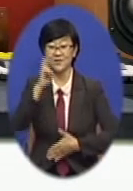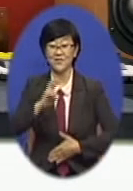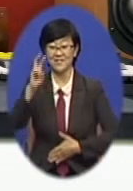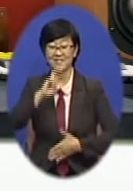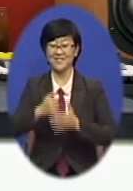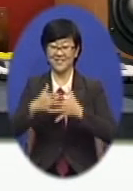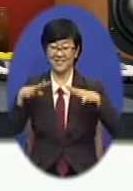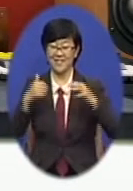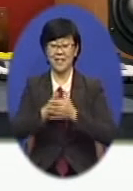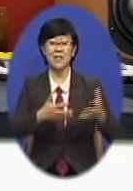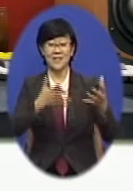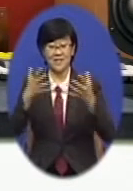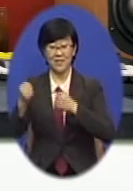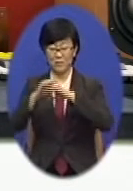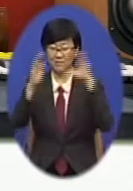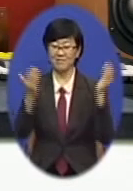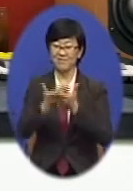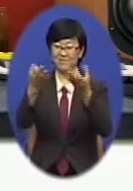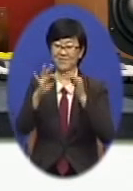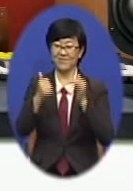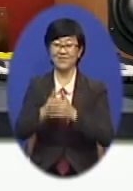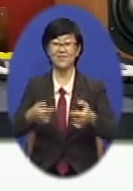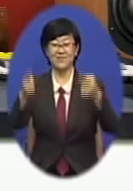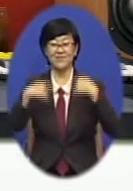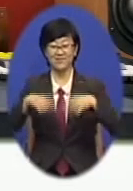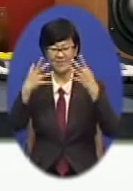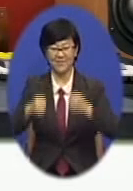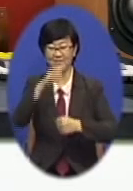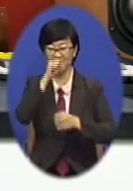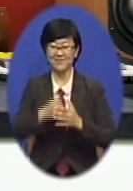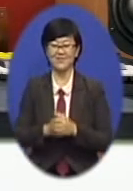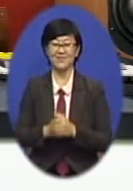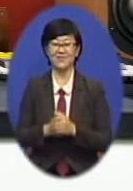나눔 노래자랑에 많은 모든 시청자들이 참여를 많이 했으면 좋겠어요.